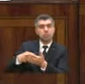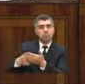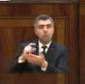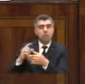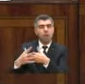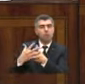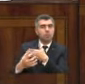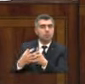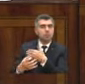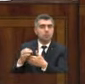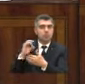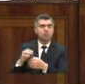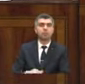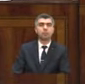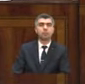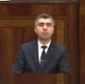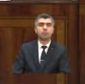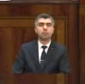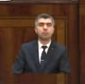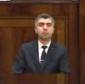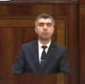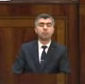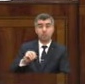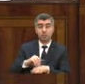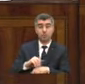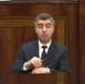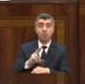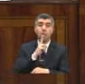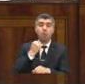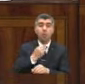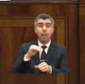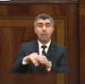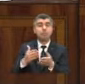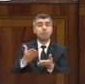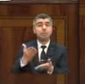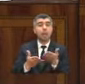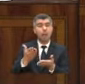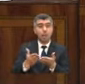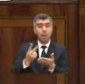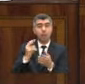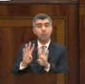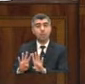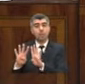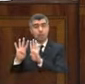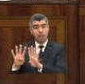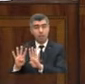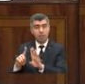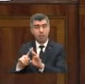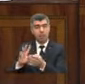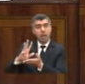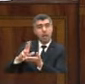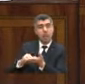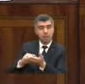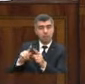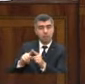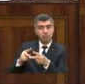الدولة كمشغل. ثم الحكومة ديال السي عباس الفاسي سنة 2008 جابت تجربة ديال الراميد اللي